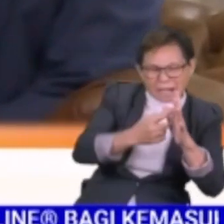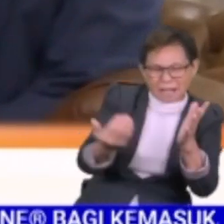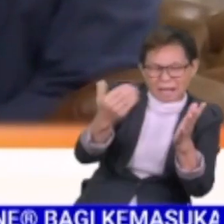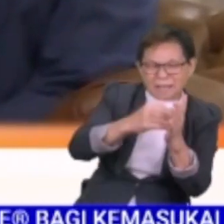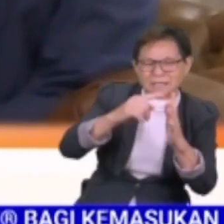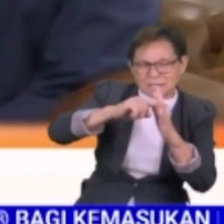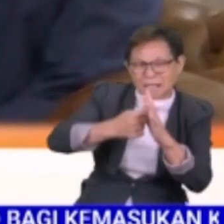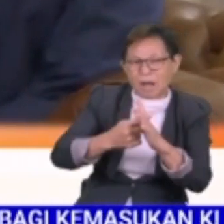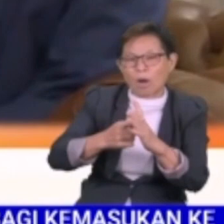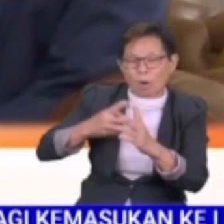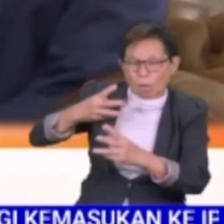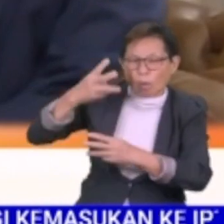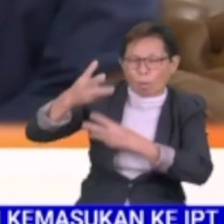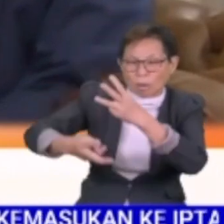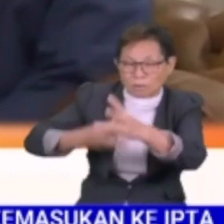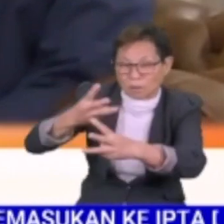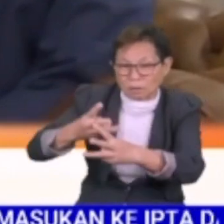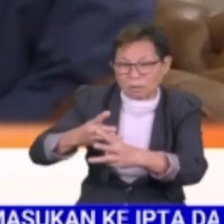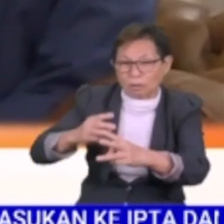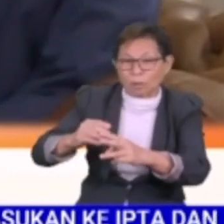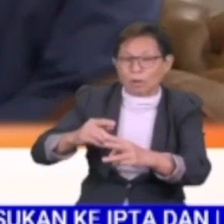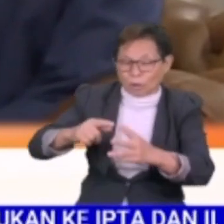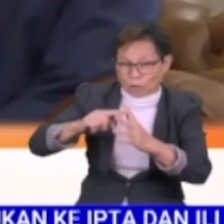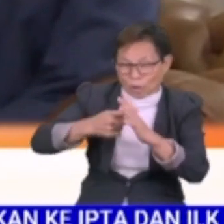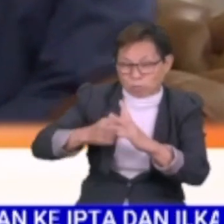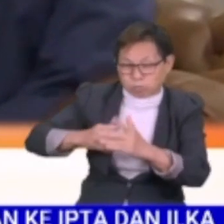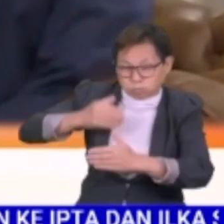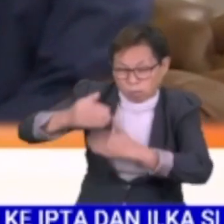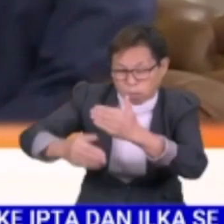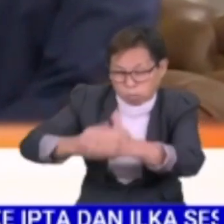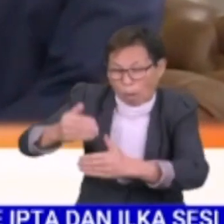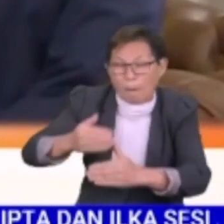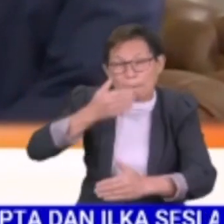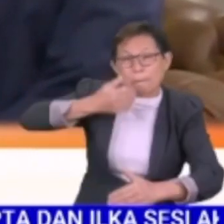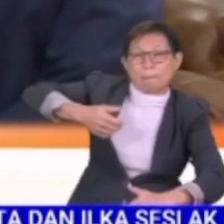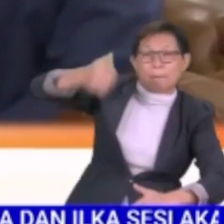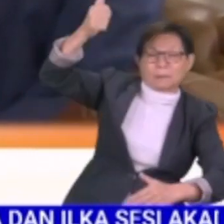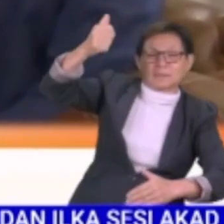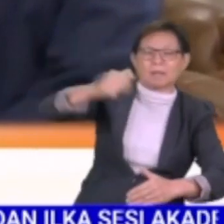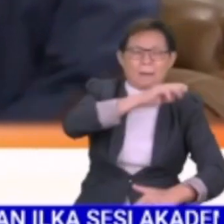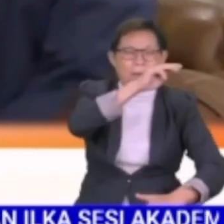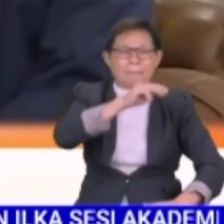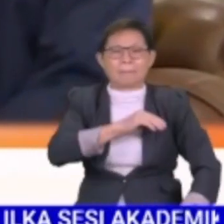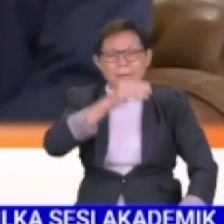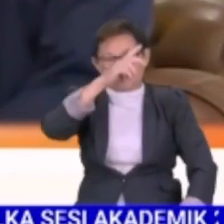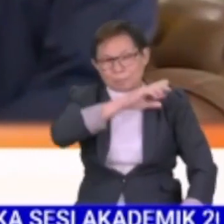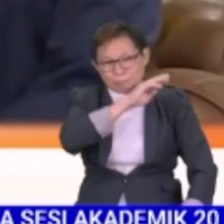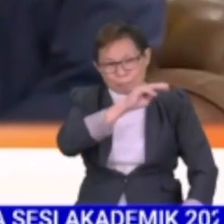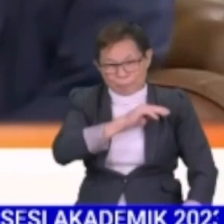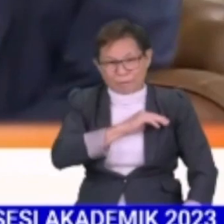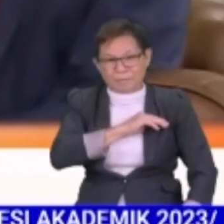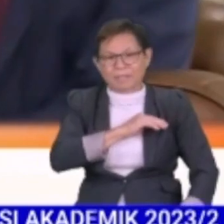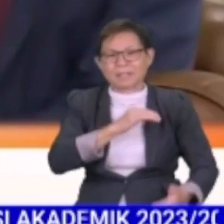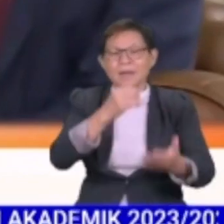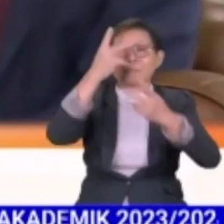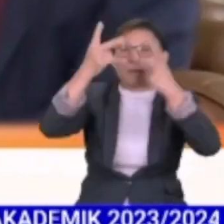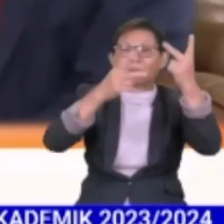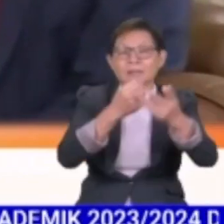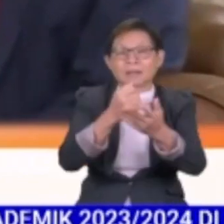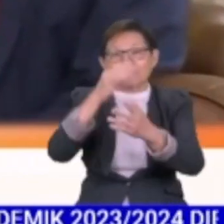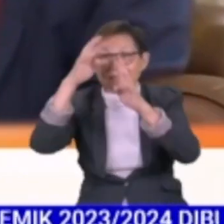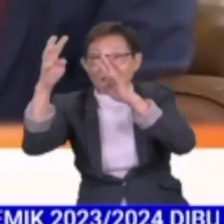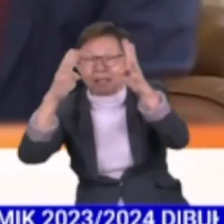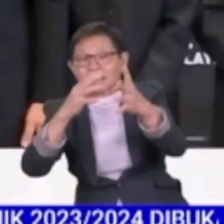warisan ini ke peringkat yang lebih besar lagi ya Abdul Karim yang juga menteri pelancongan industri kreatif dan seni